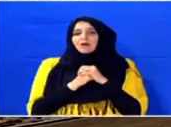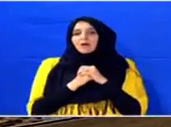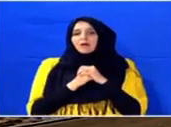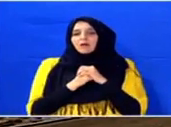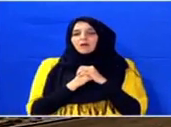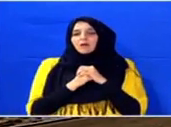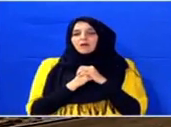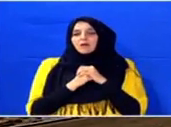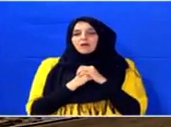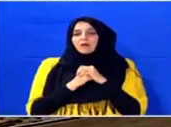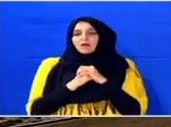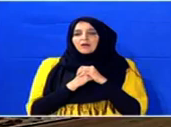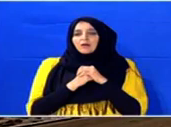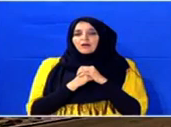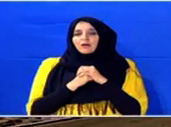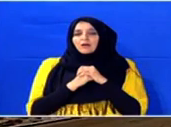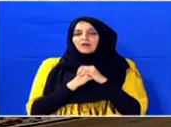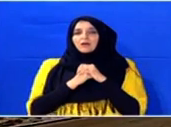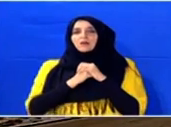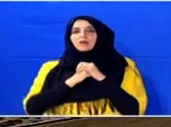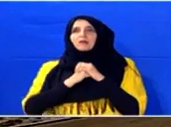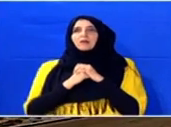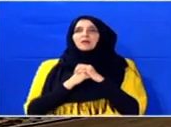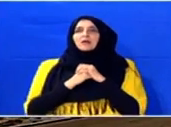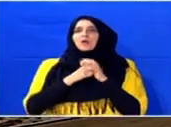الجده خلال 24